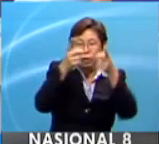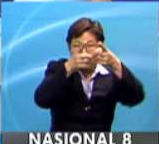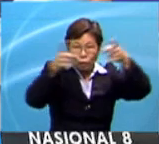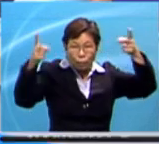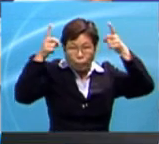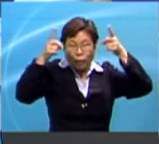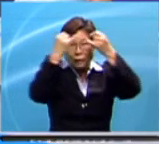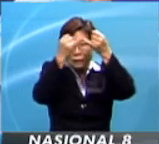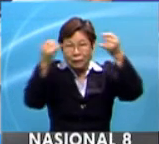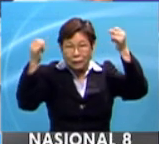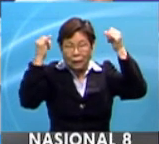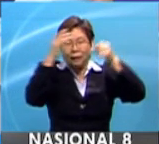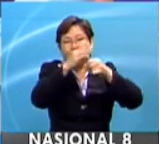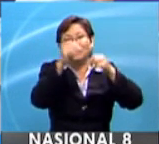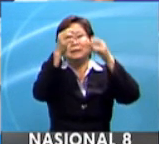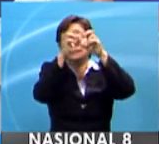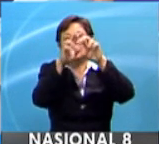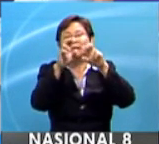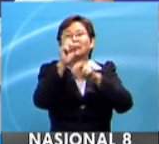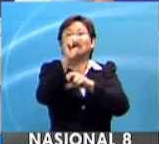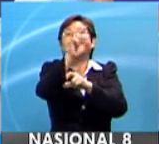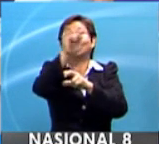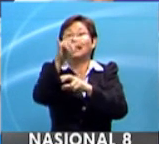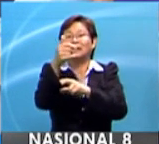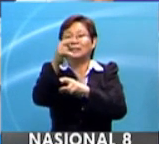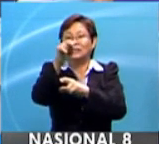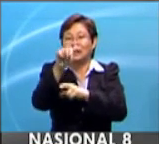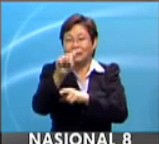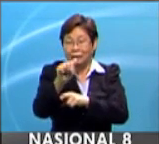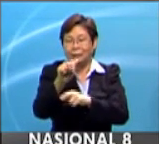ijazah dan sarjana di penjara